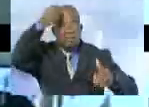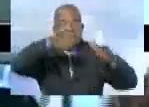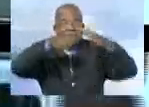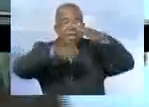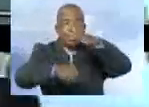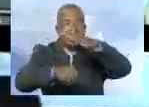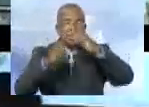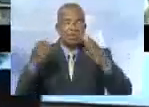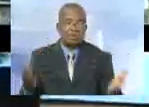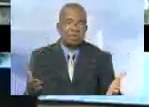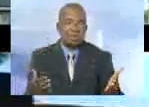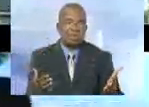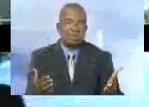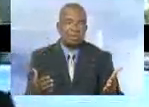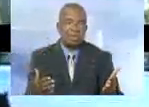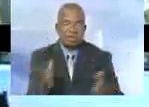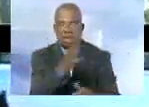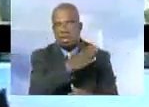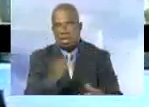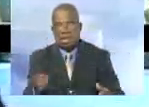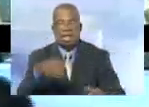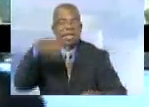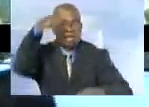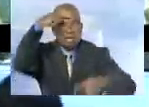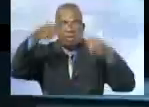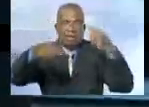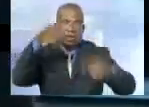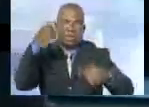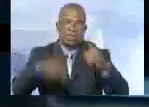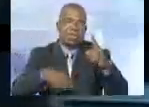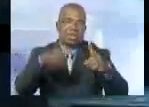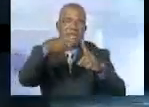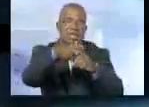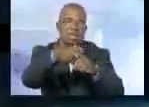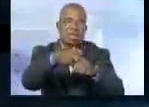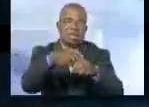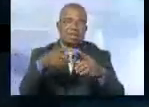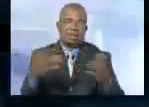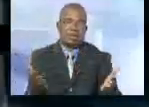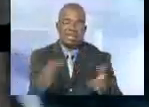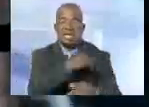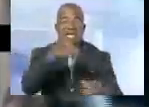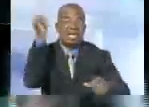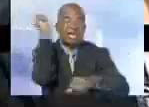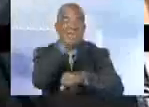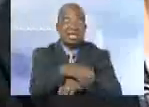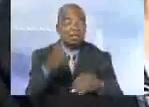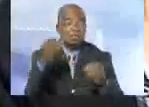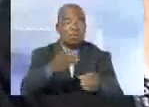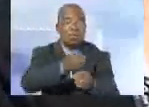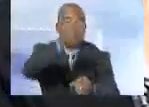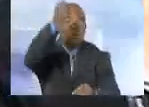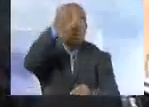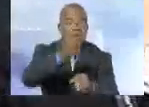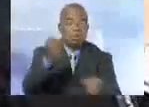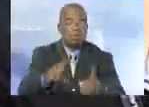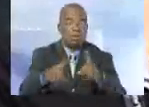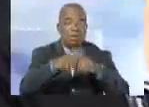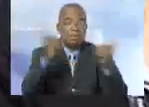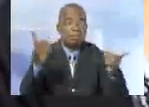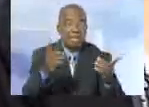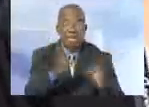restera en détention préventive. C'est en larmes qu'il s'est présenté ce matin devant le tribunal de Pretoria qu'il a formellement inculpé du